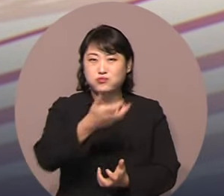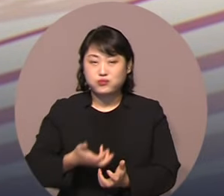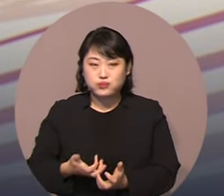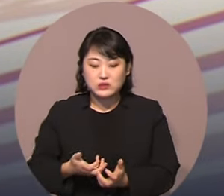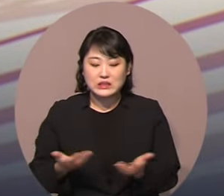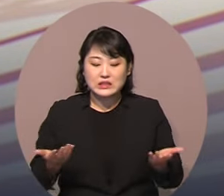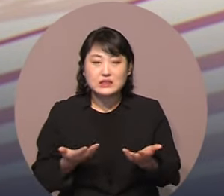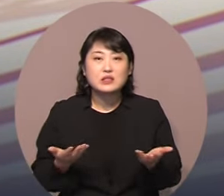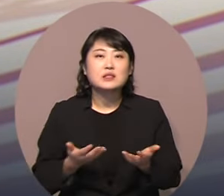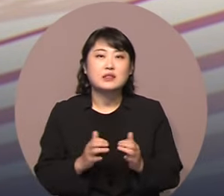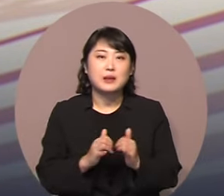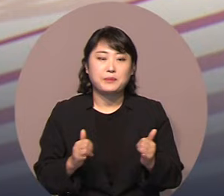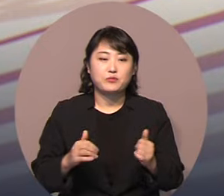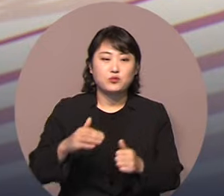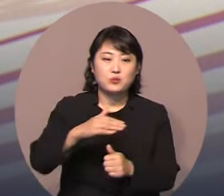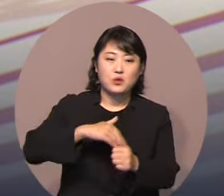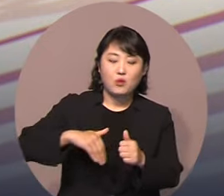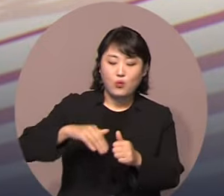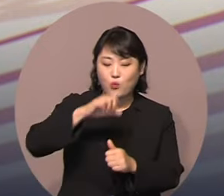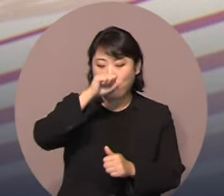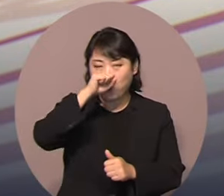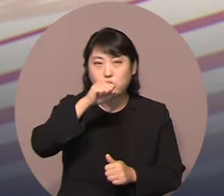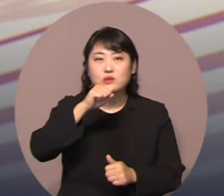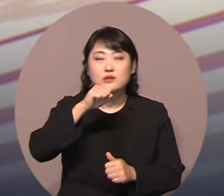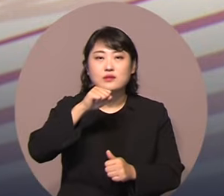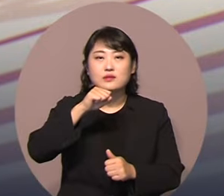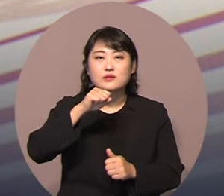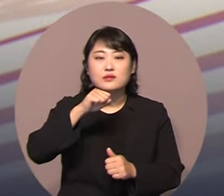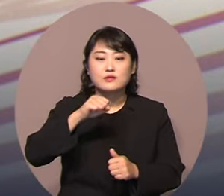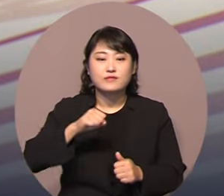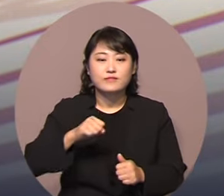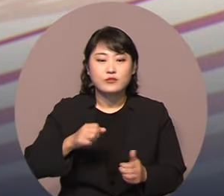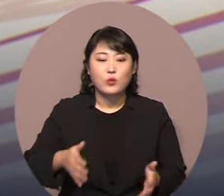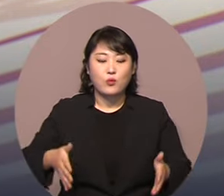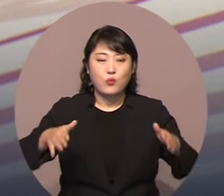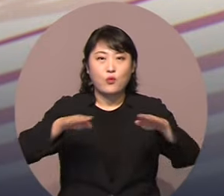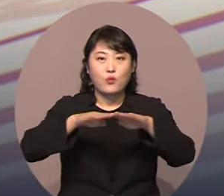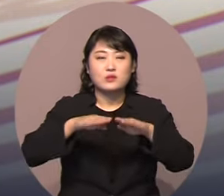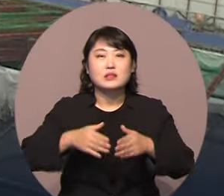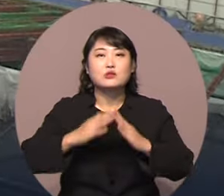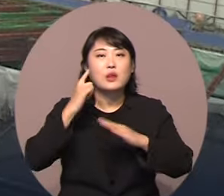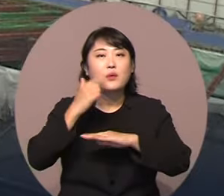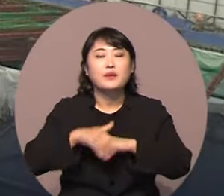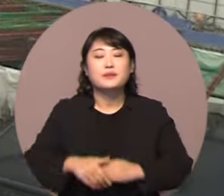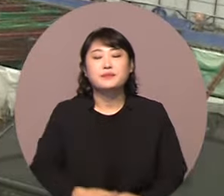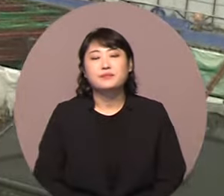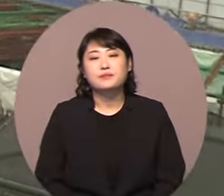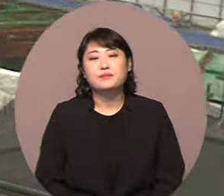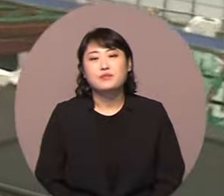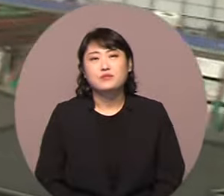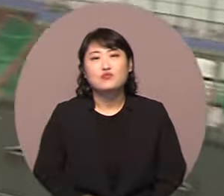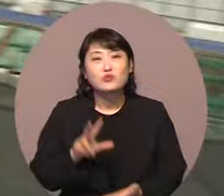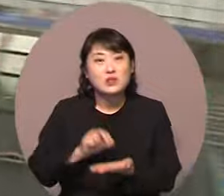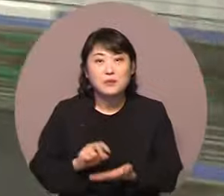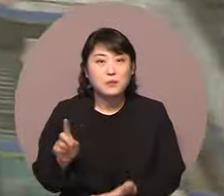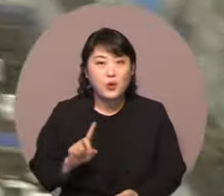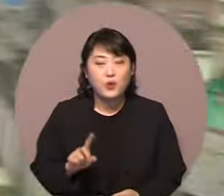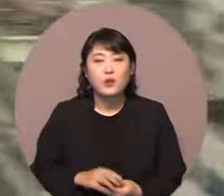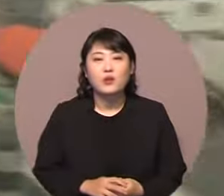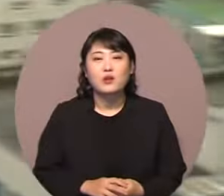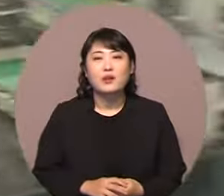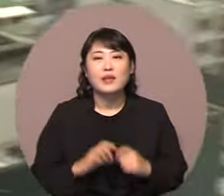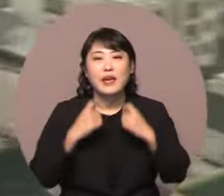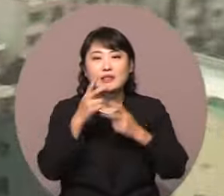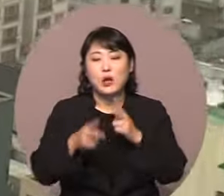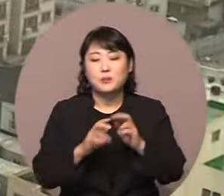이주기관의 종사자분들에게 좋은 여건의 공간을 제공할 목표를 갖고 있습니다. 관건은 민간사업자